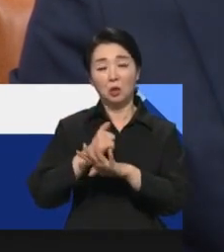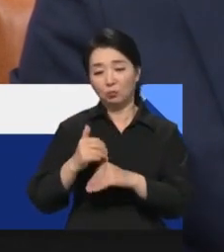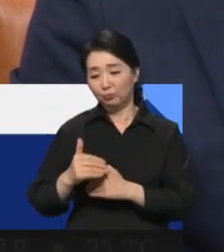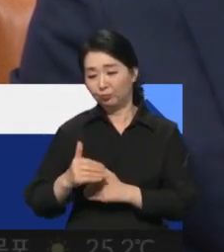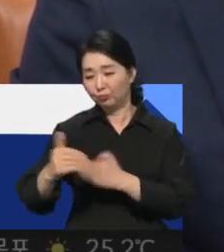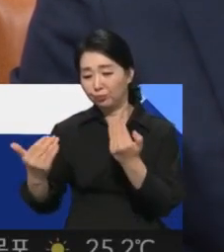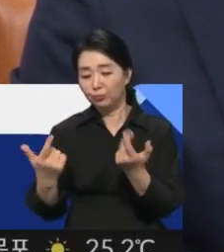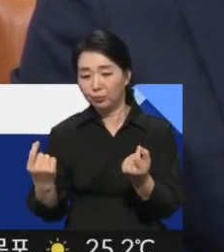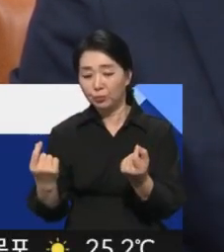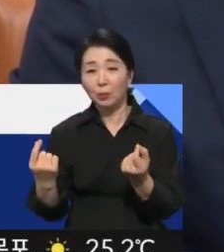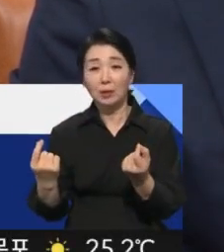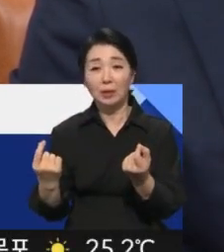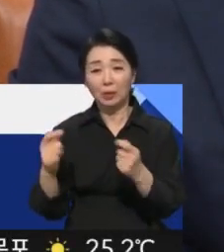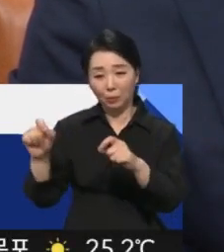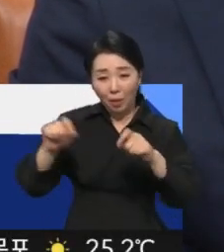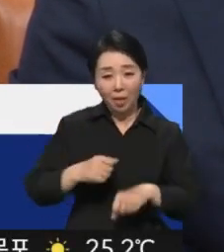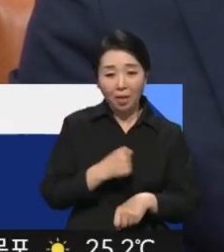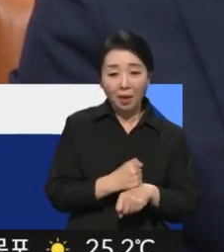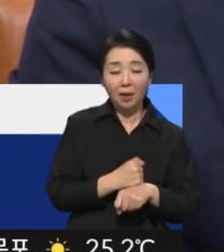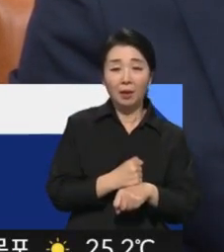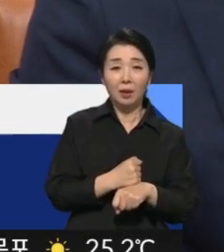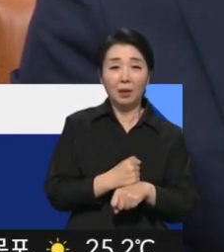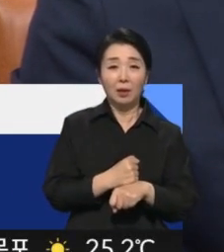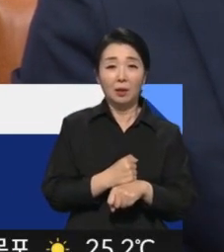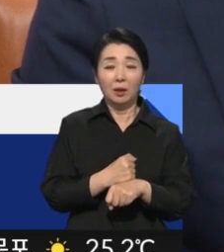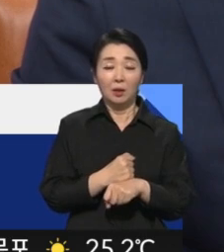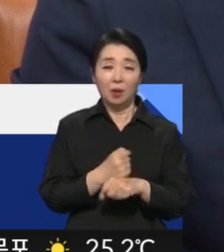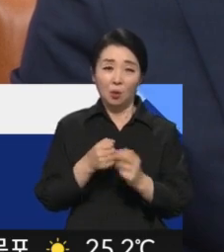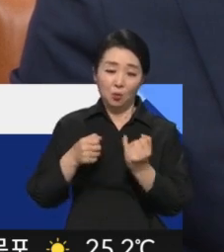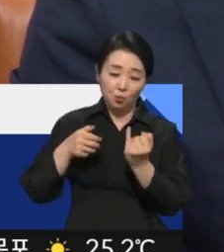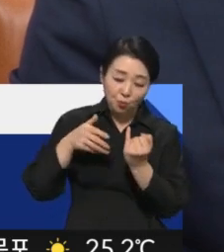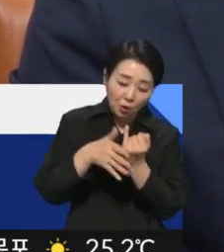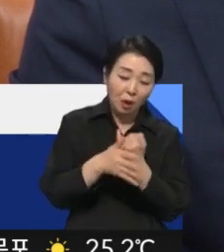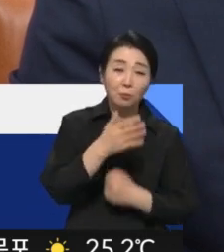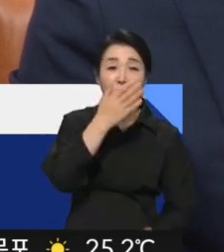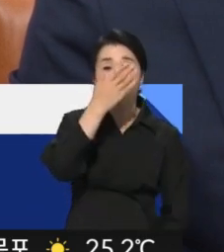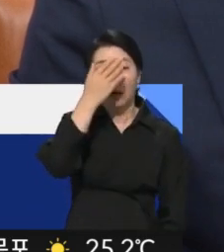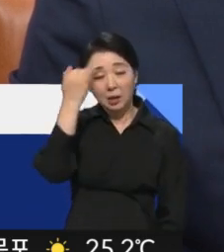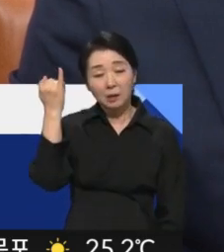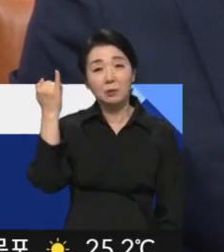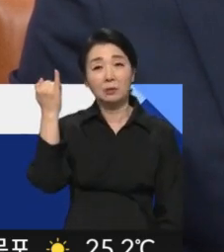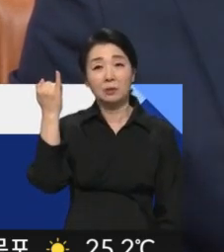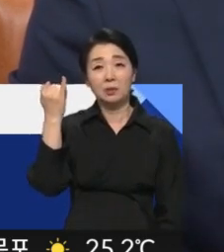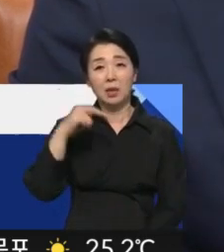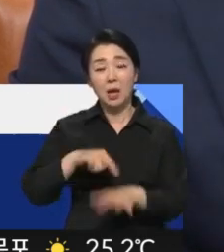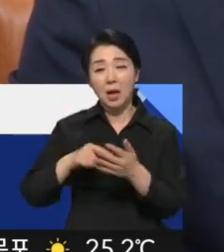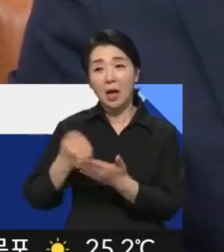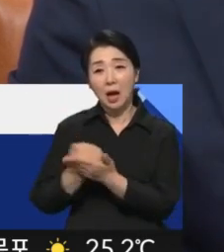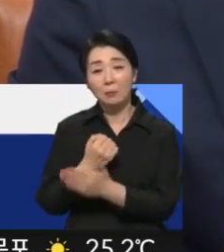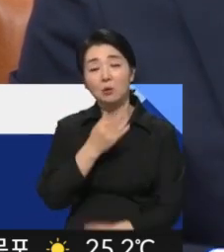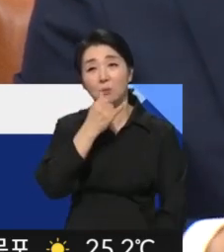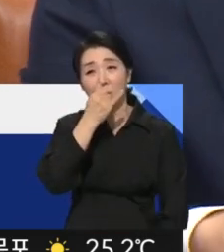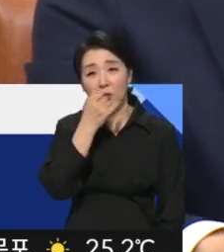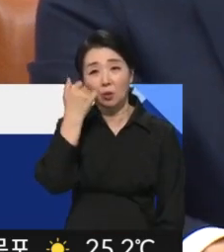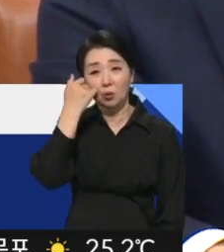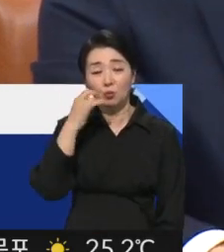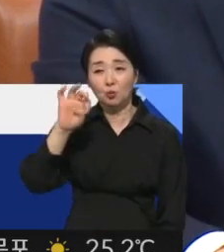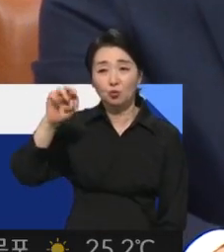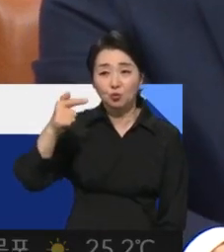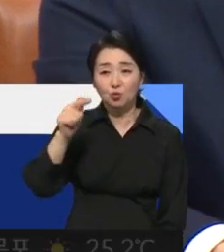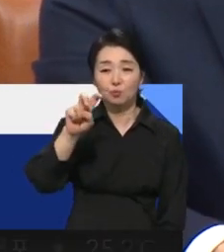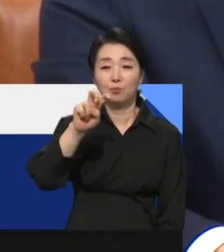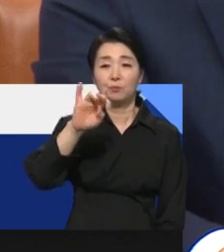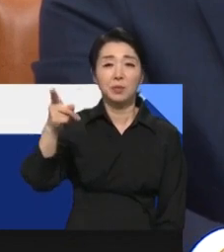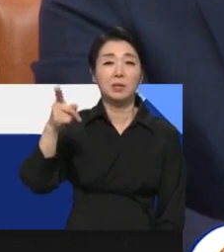불과 몇 주 전의 일입니다. 위안부 할머니들의 아픔을 앞세워서 자기 배를 불렸던 윤미향 의원, 충격적